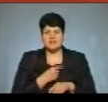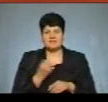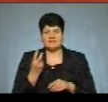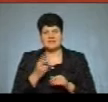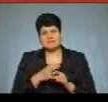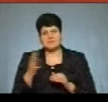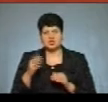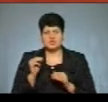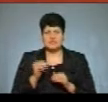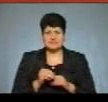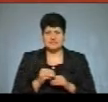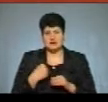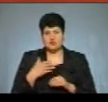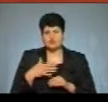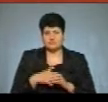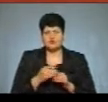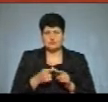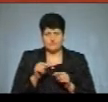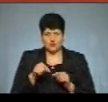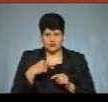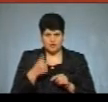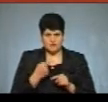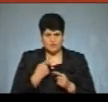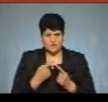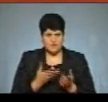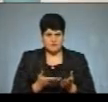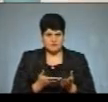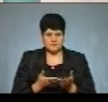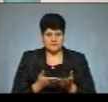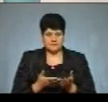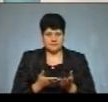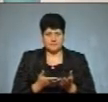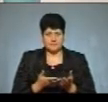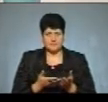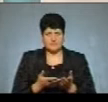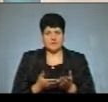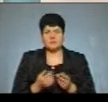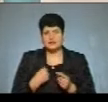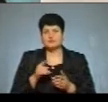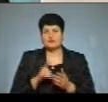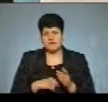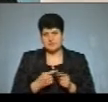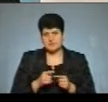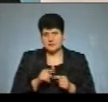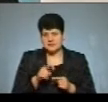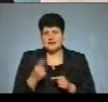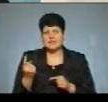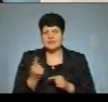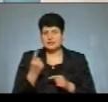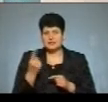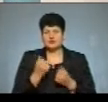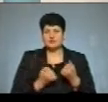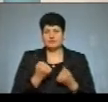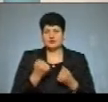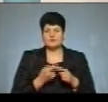більше тисяч. Тобто, я так розумію, що це в цьому році, він говорив, має бути. Ми на те теж сподіваємося, так. Єдине, що водії в